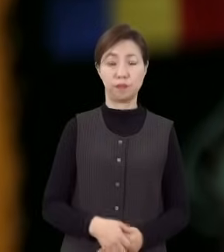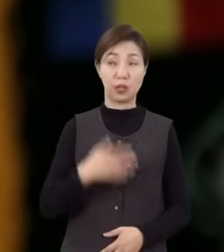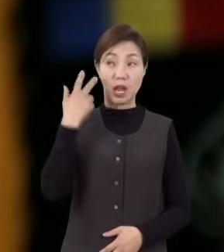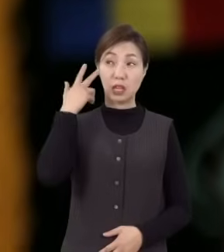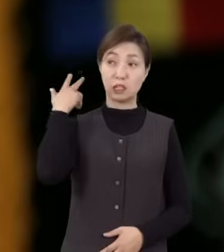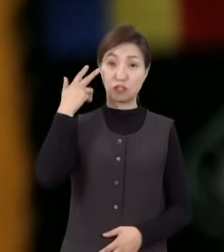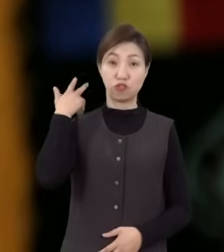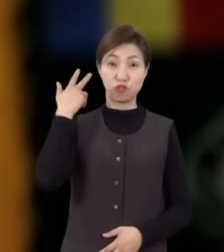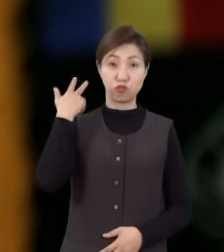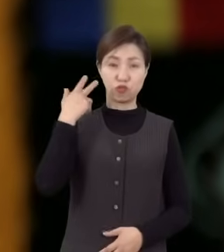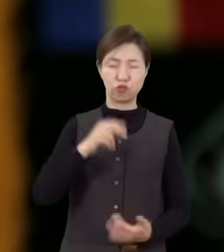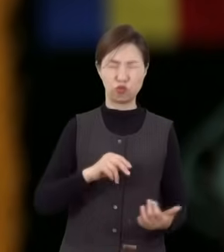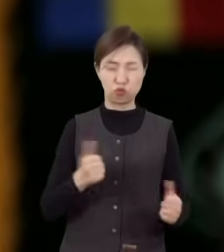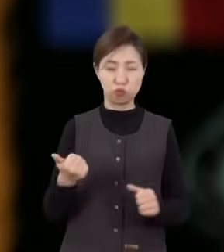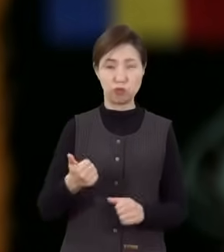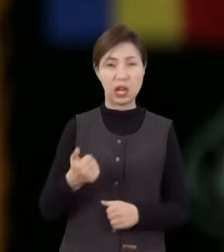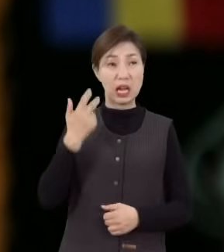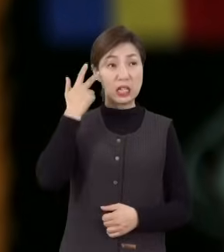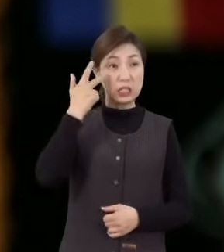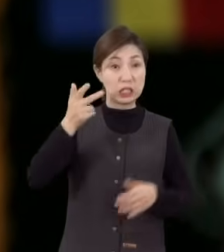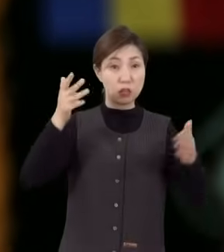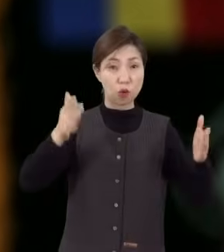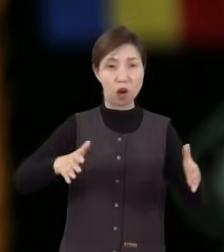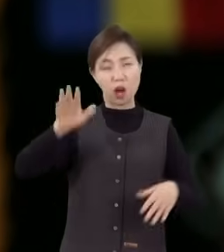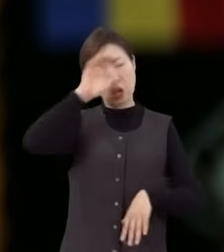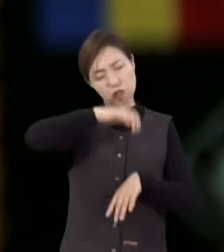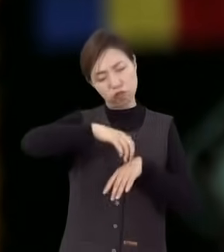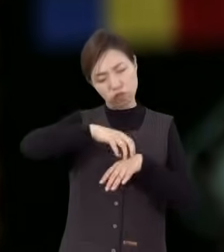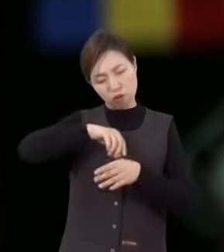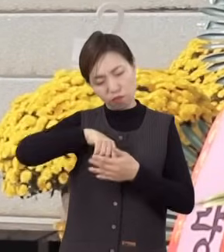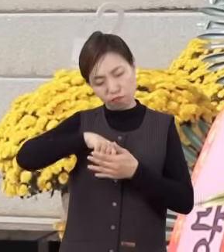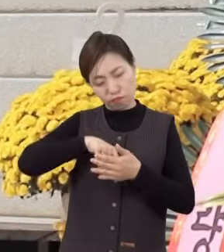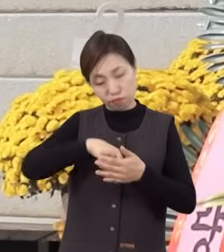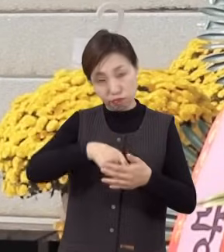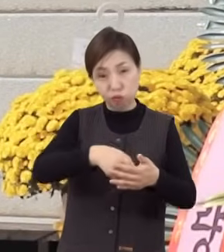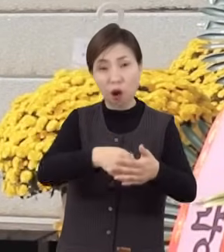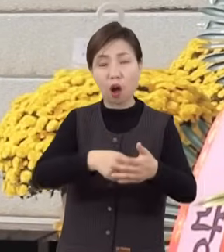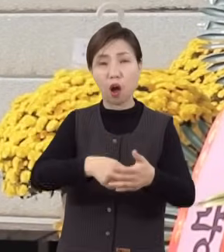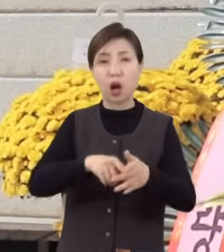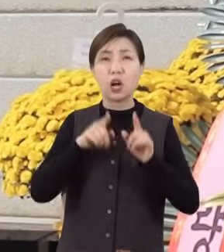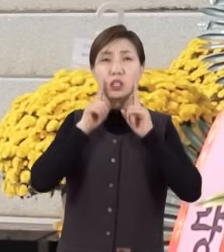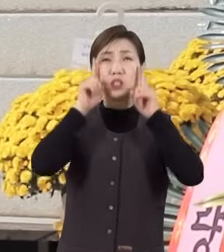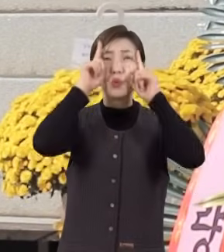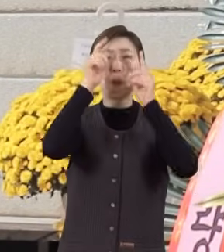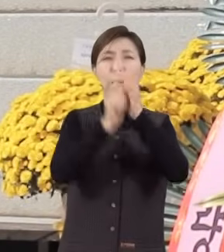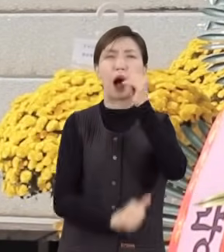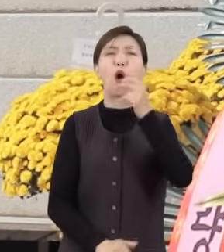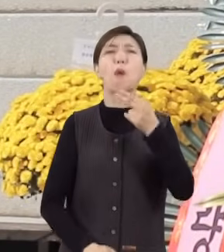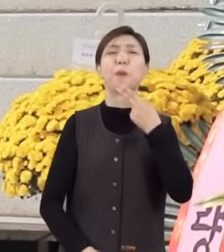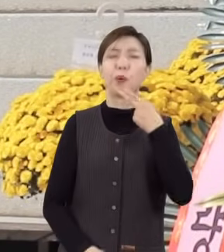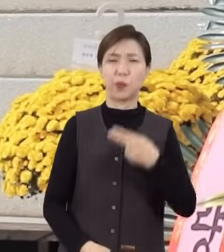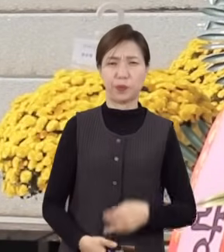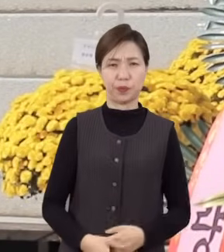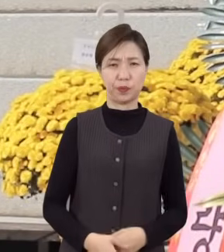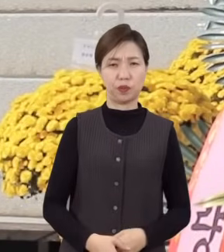전에 출가했으면 7일 동안 돗 닦았으면 어디에 안 떨어졌어요? 지옥에 안 떨어졌을 텐데